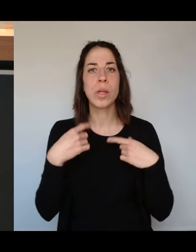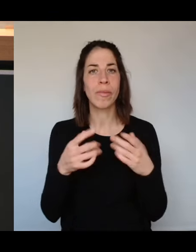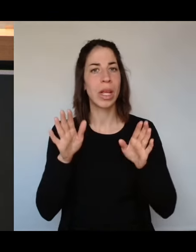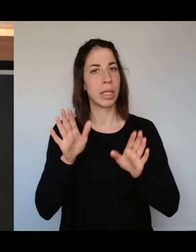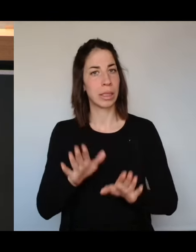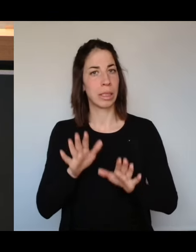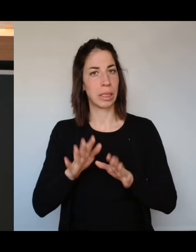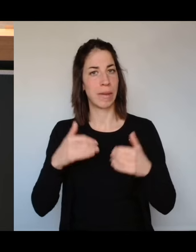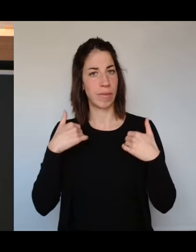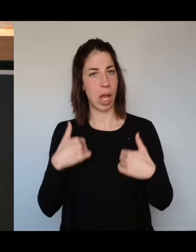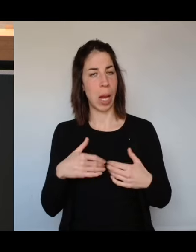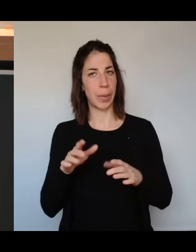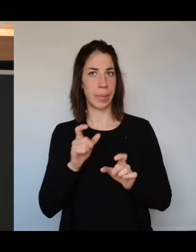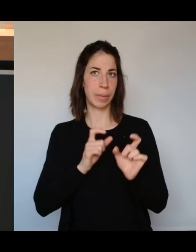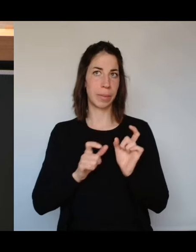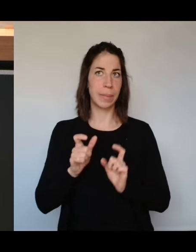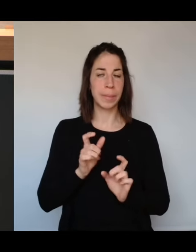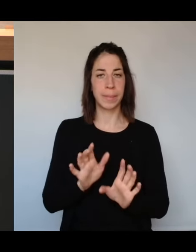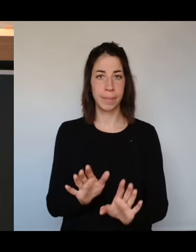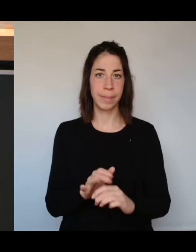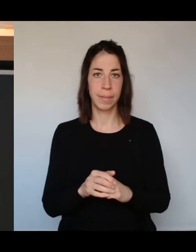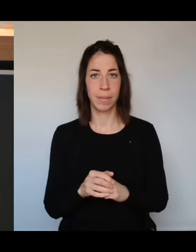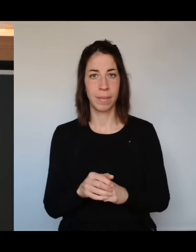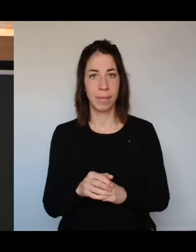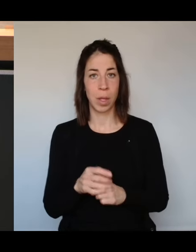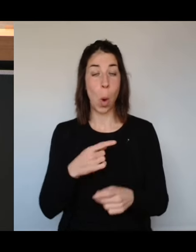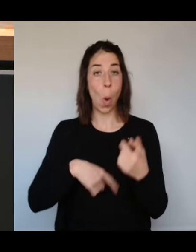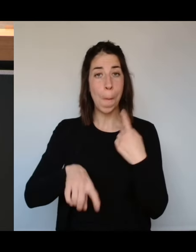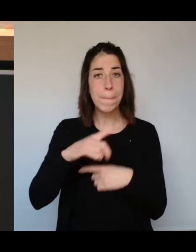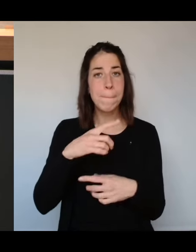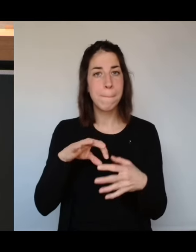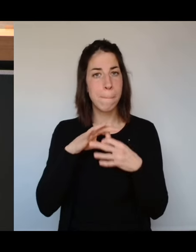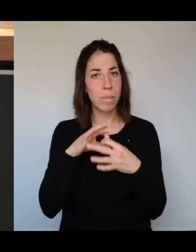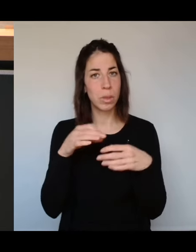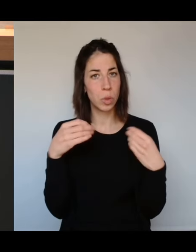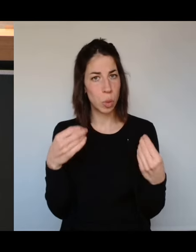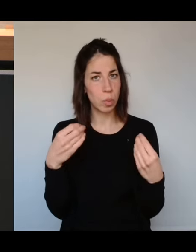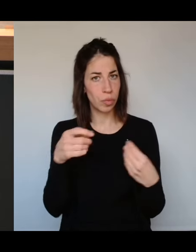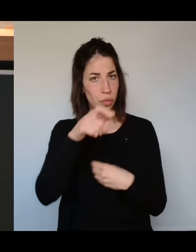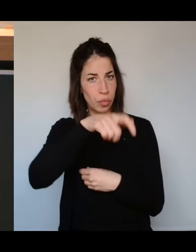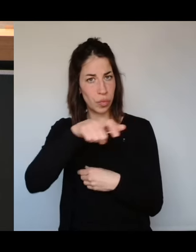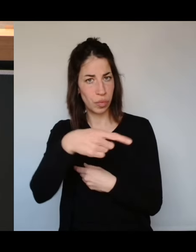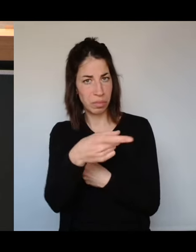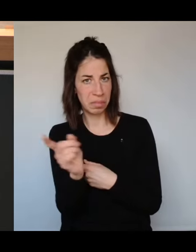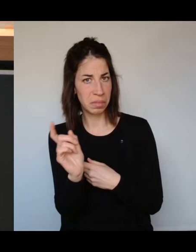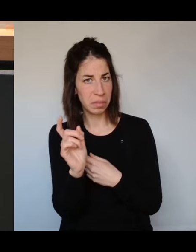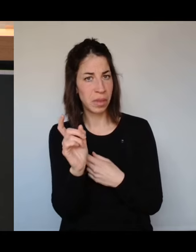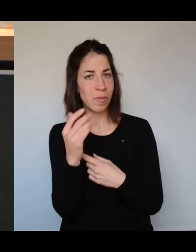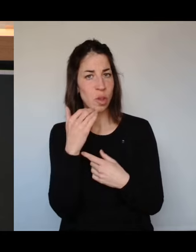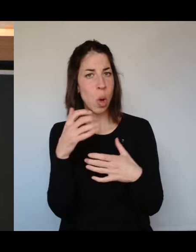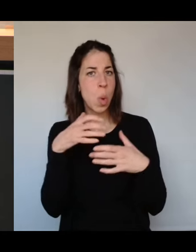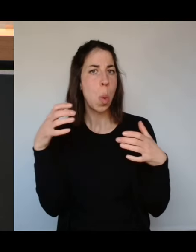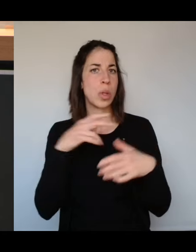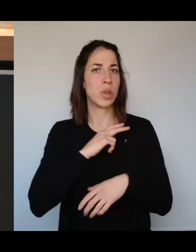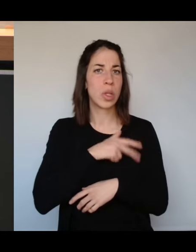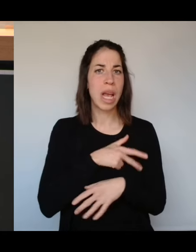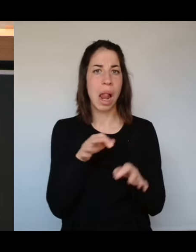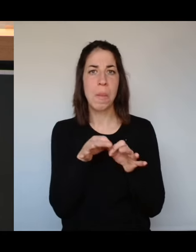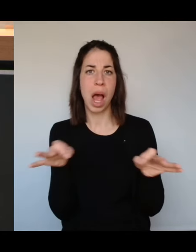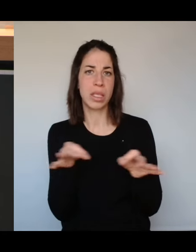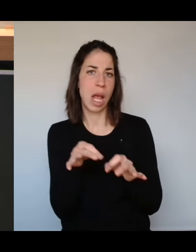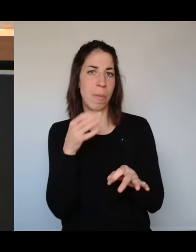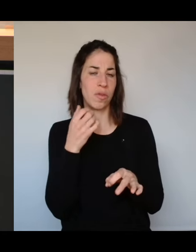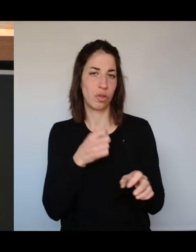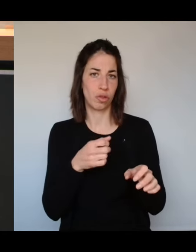üblichen Verdächtigen, wollen große soziale Maßnahmen. Ja, das mag ja alles